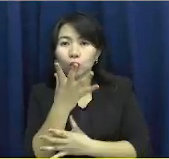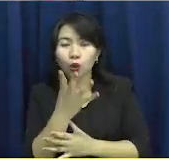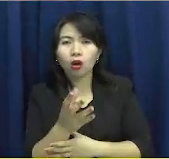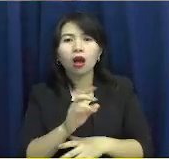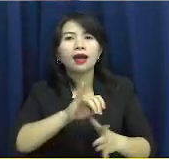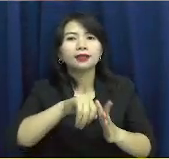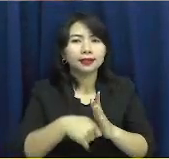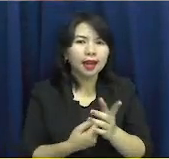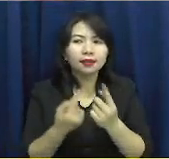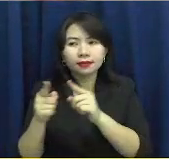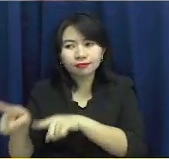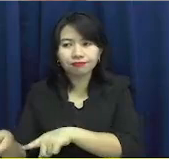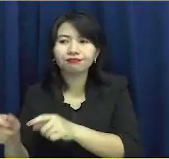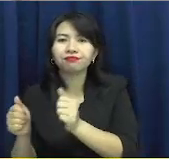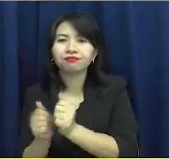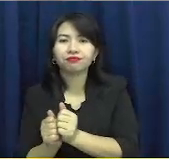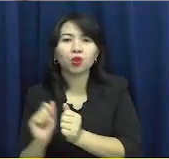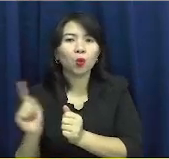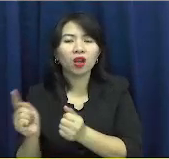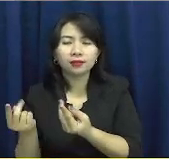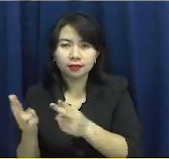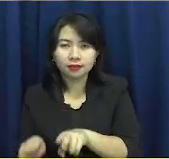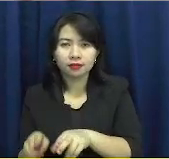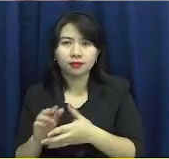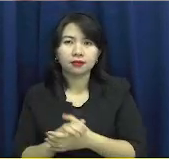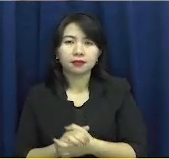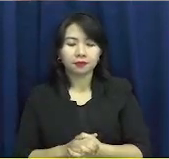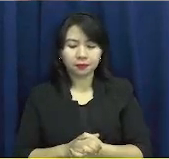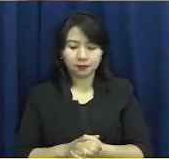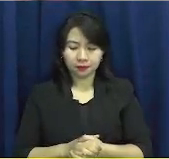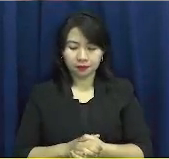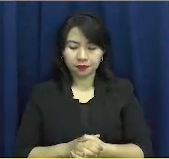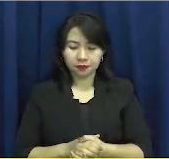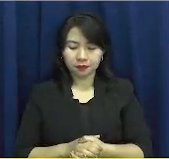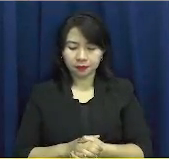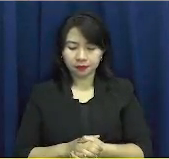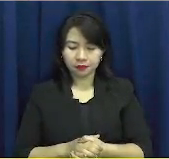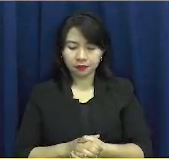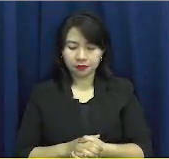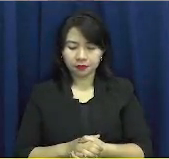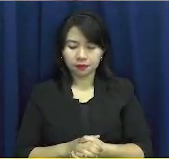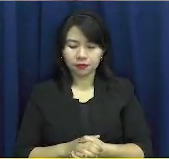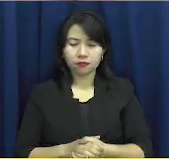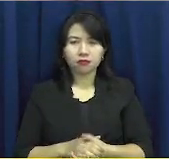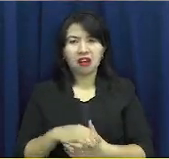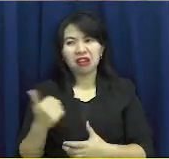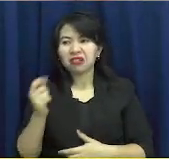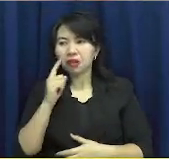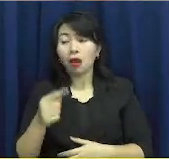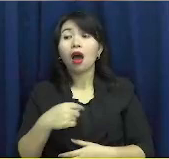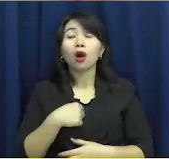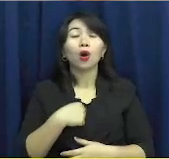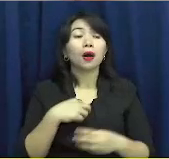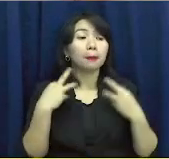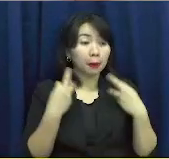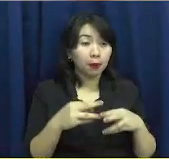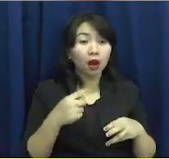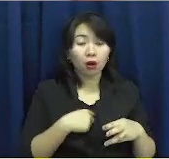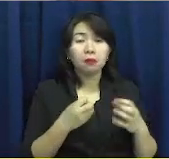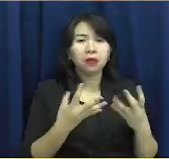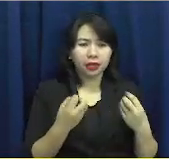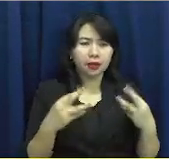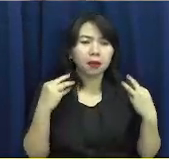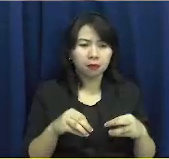flow, sabi nga nila. You will just go with the flow na lang na, tinan mo kami, member kami ng ganito, laki ng simbahan namin, marami kami tao.